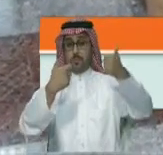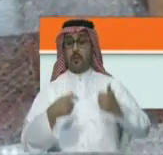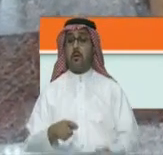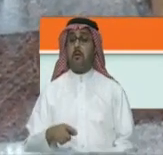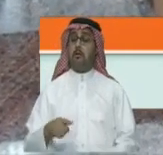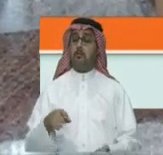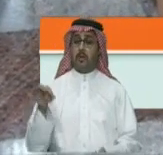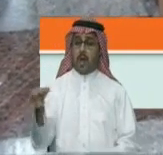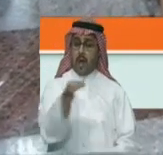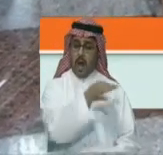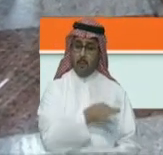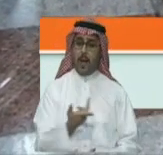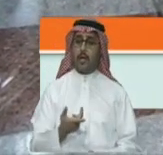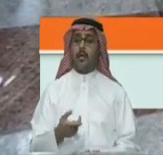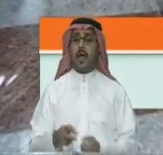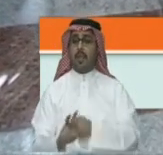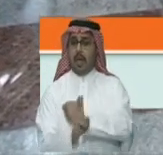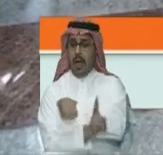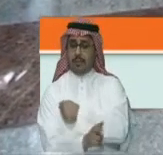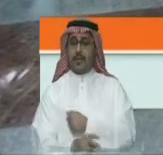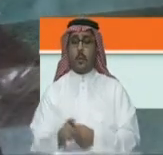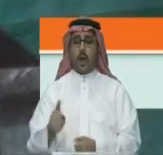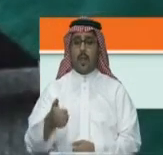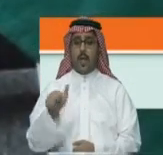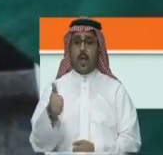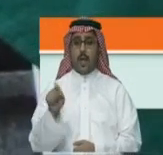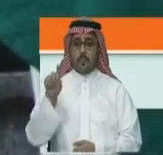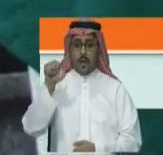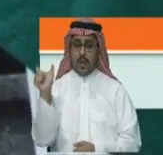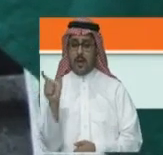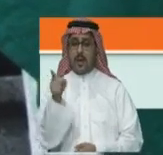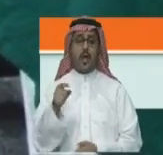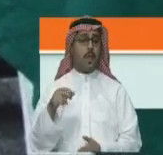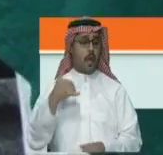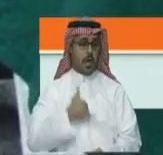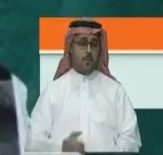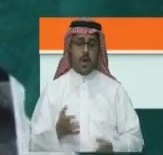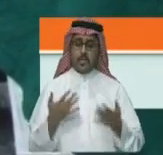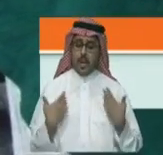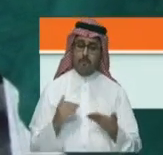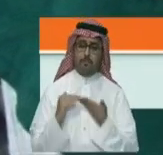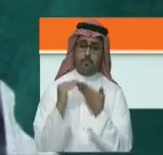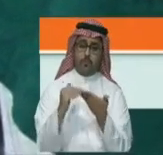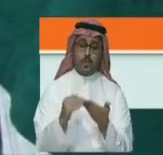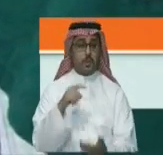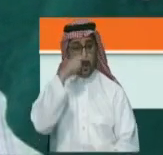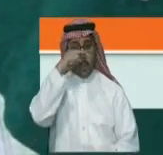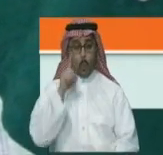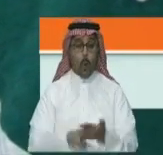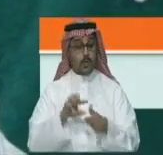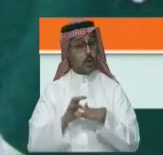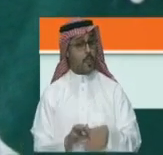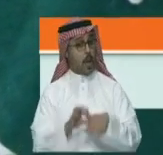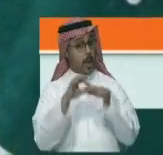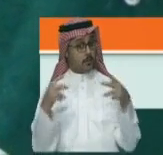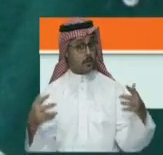عدن وأبين في شهر أغسطس الماضي، وذلك للتخفيف من آلامهم ومعاناتهم حسب ما تقتضيه حالتهم